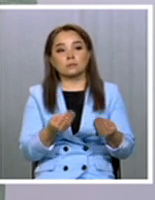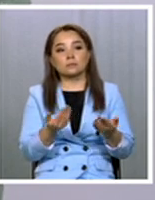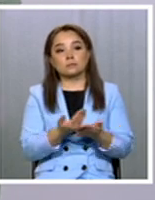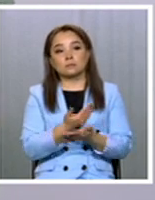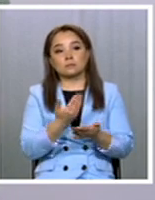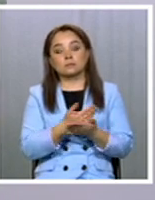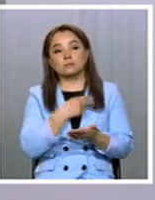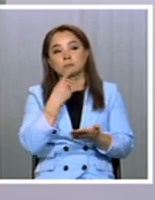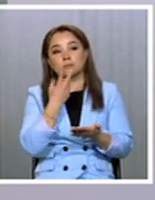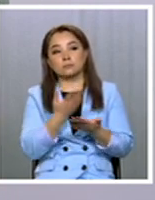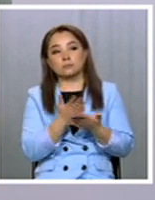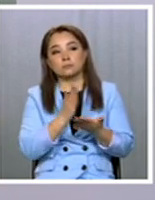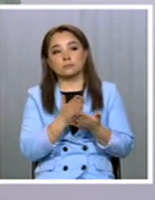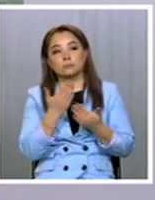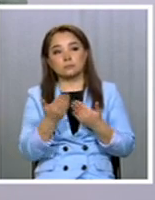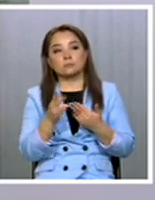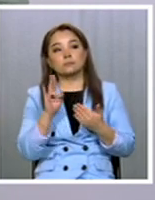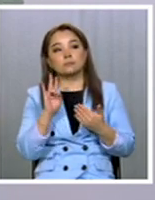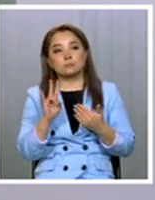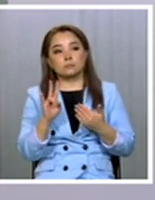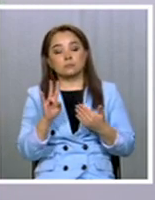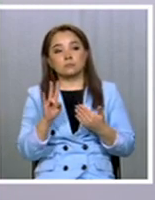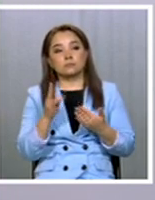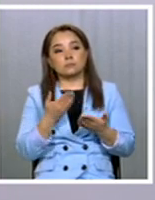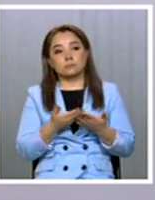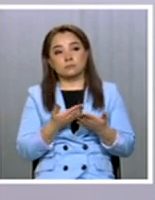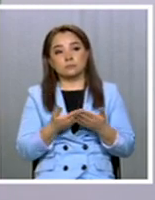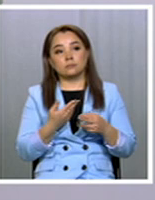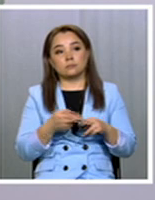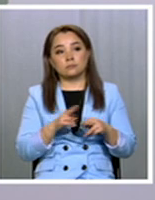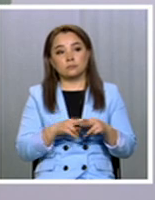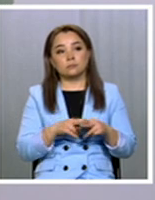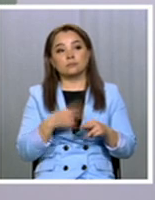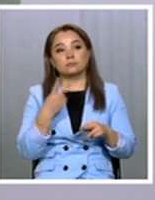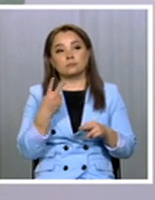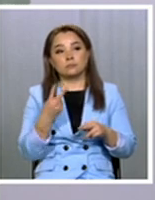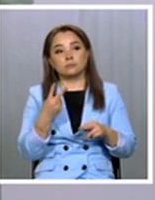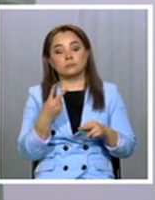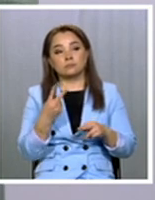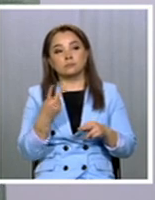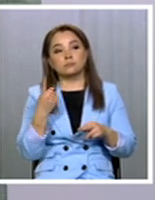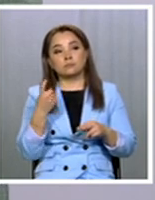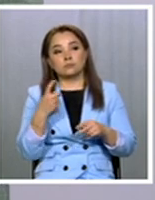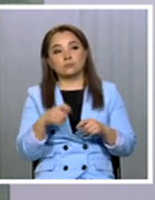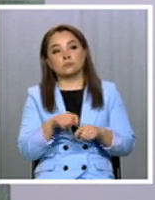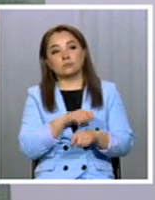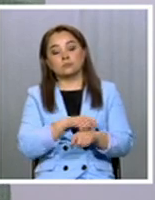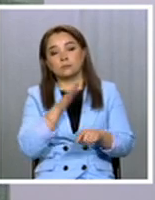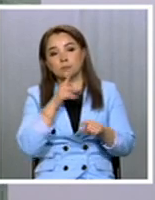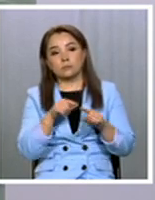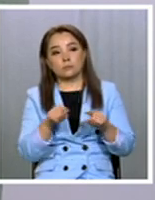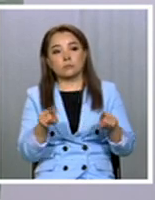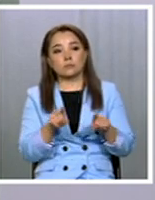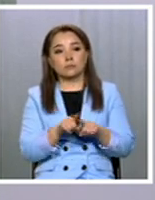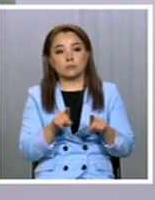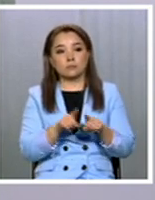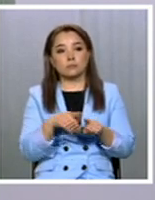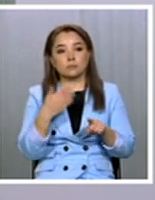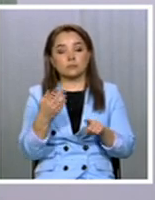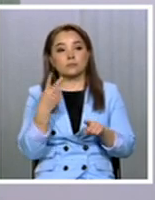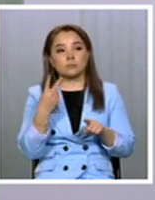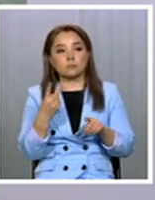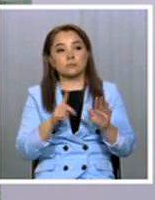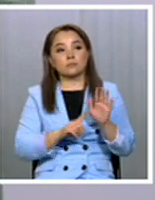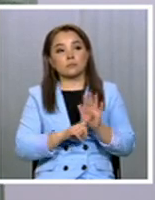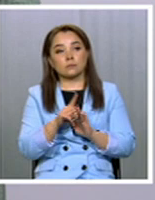мәліметтерге қарайық. N мысалы 2 мен 100 метрдің арасында, яғни 2-ден